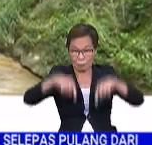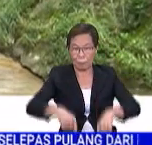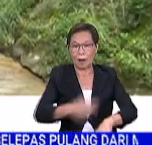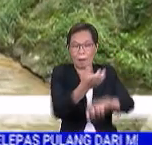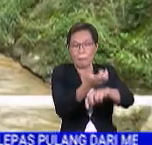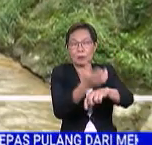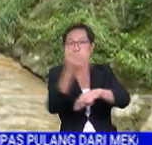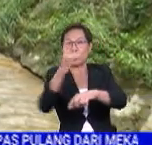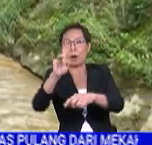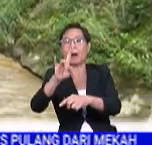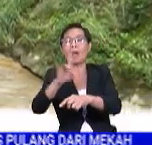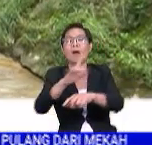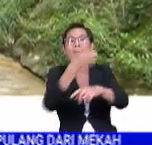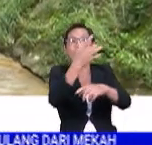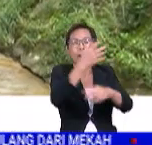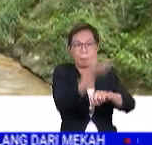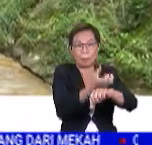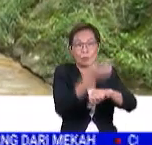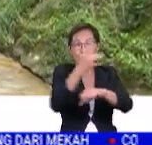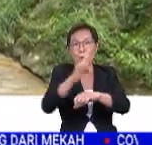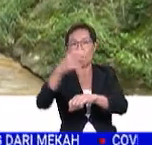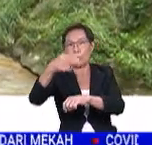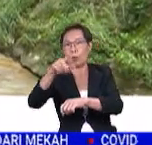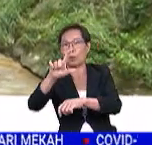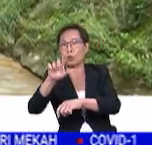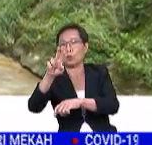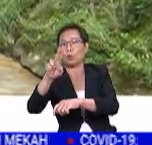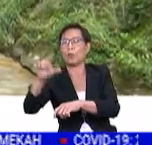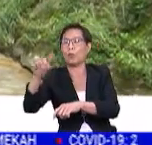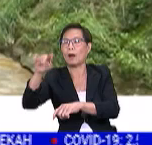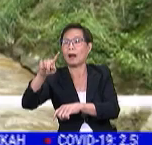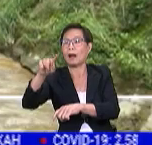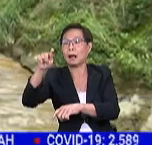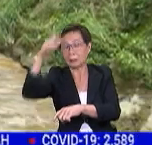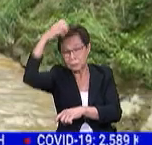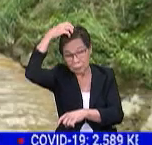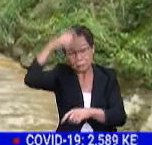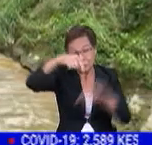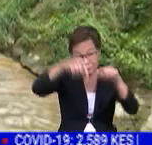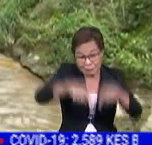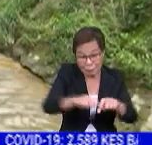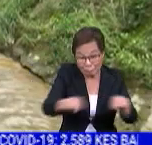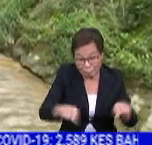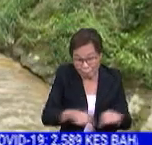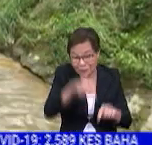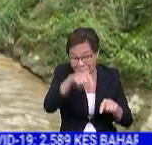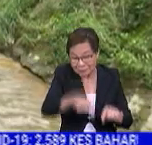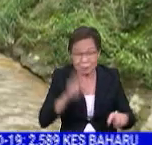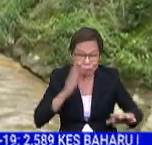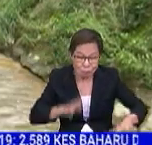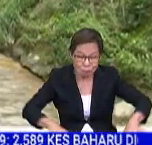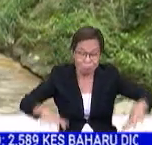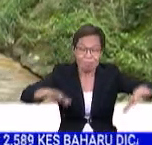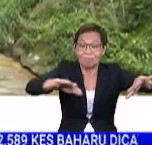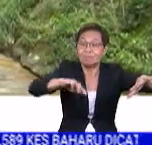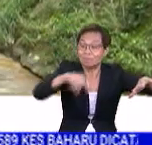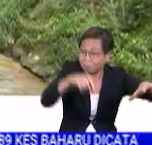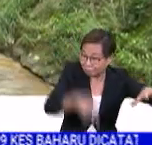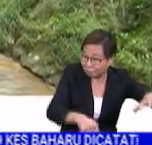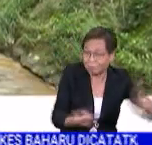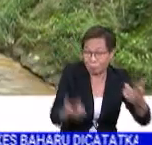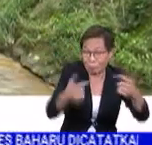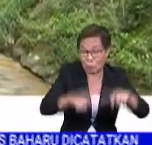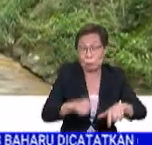Batu 18 Tengah, Kampung Jawa Hulu Langat, Selangor, di mana di sini antara lokasi yang terjejas ekoran kejadian banjir